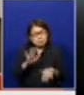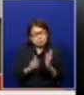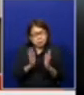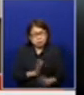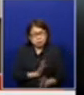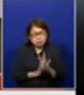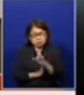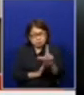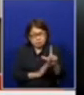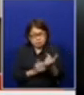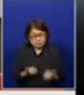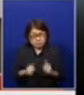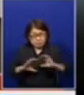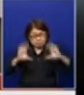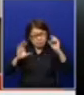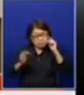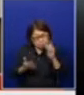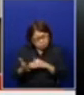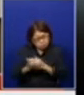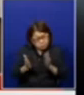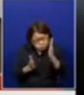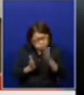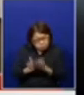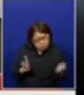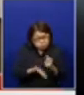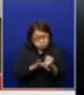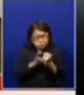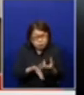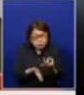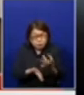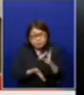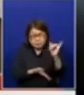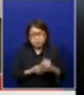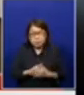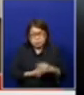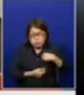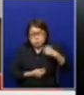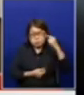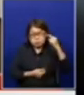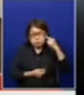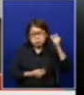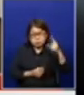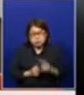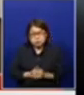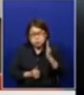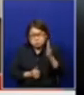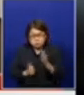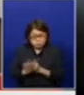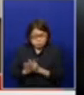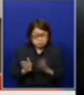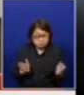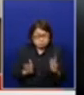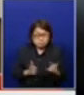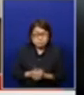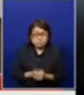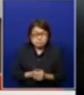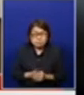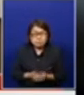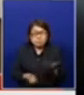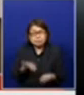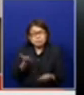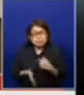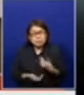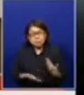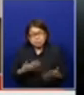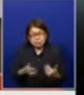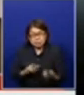าลยังไม่มีแผนในการรองรับเลยผมเห็นใจให้ต่อไปจากนี้ผมก็ไม่ว่าแต่ไอ้ส่วน